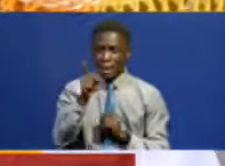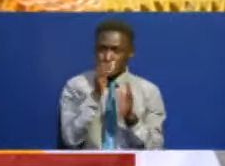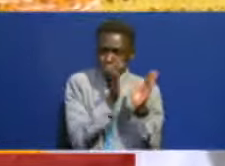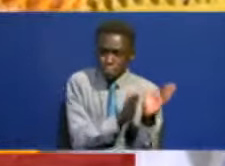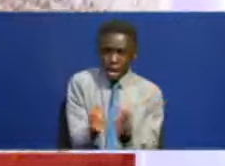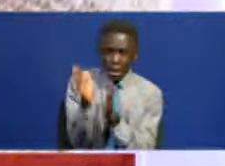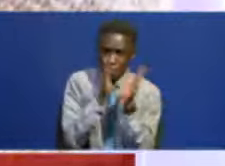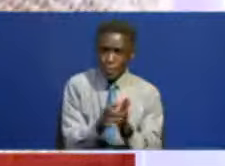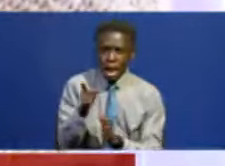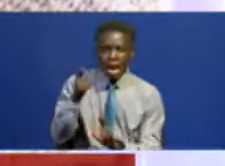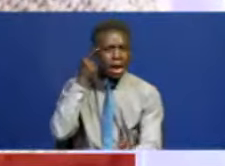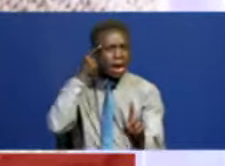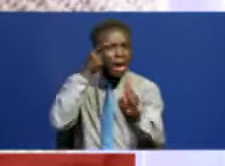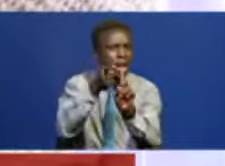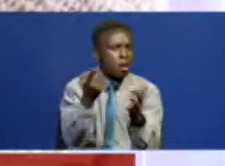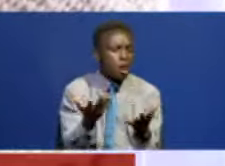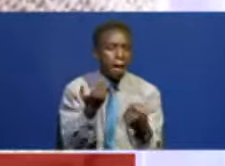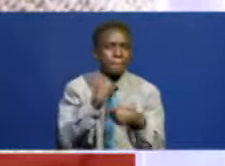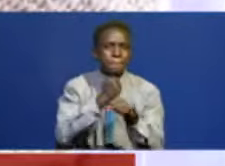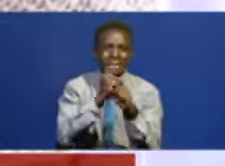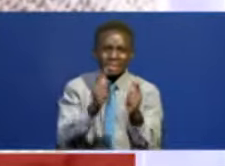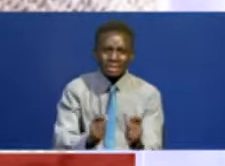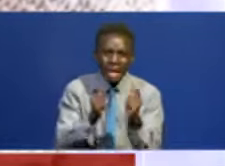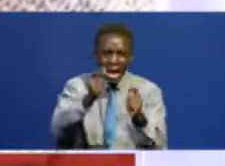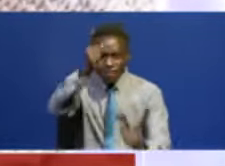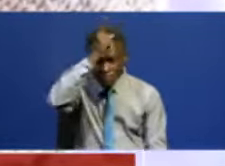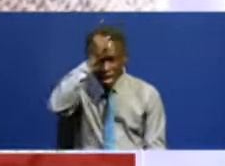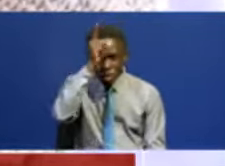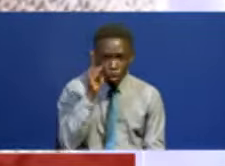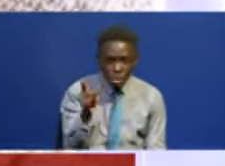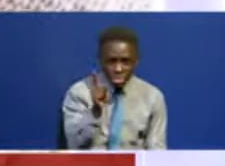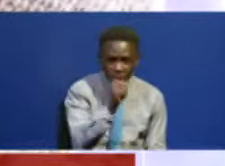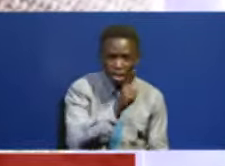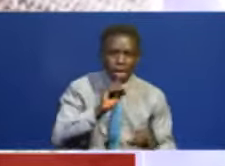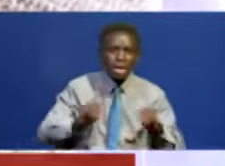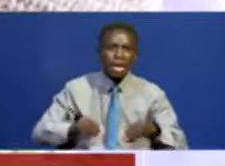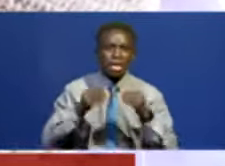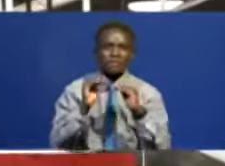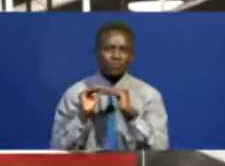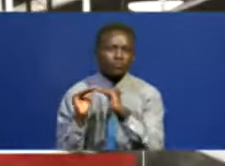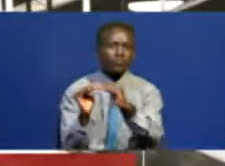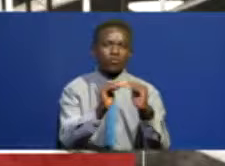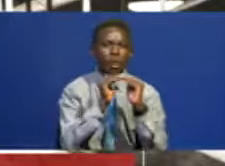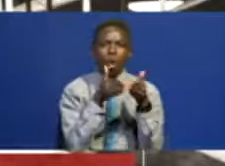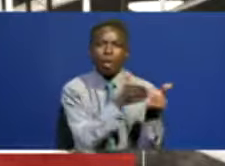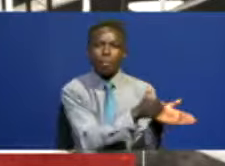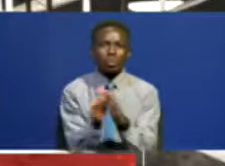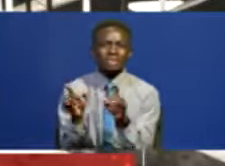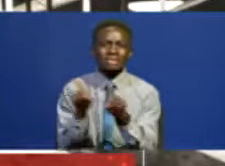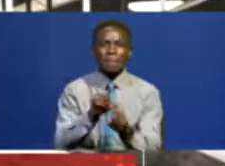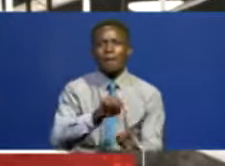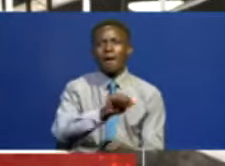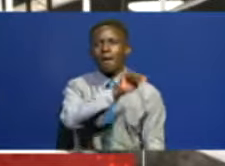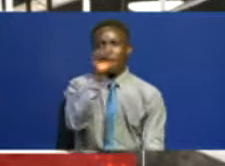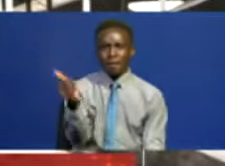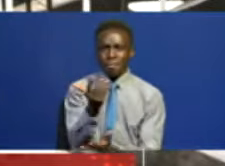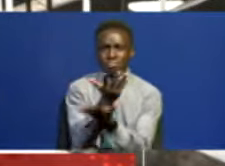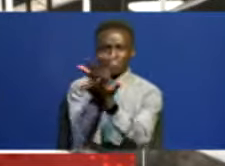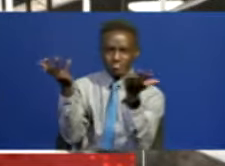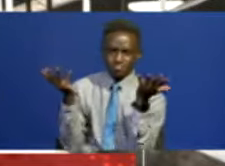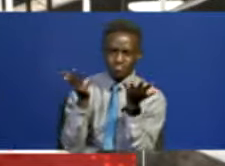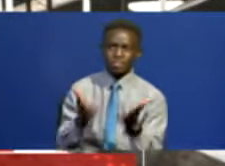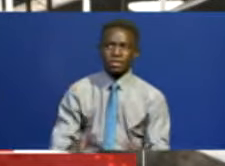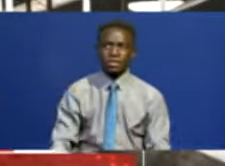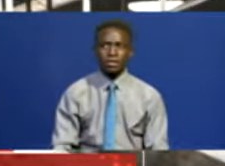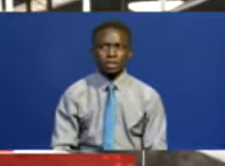wenye vipaji katika maeneo ya mashinani wanapewa nafasi sawa na wengine. Important aspect of this festival is also